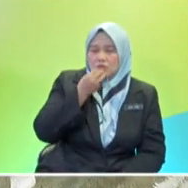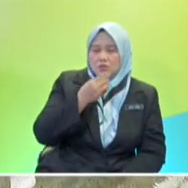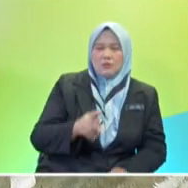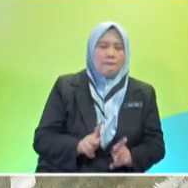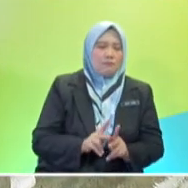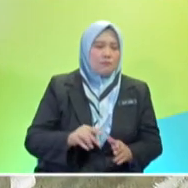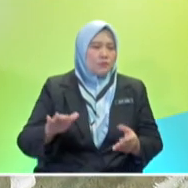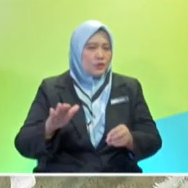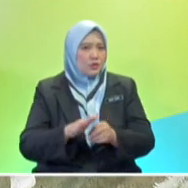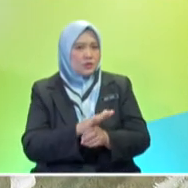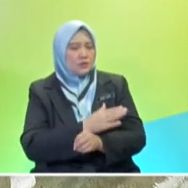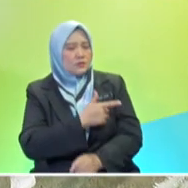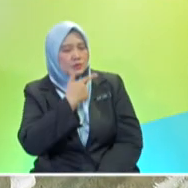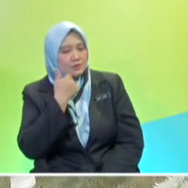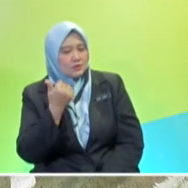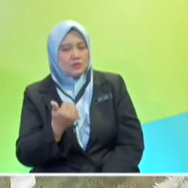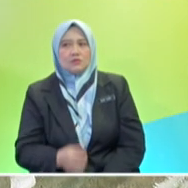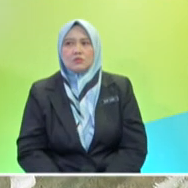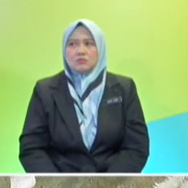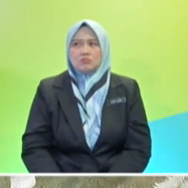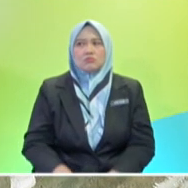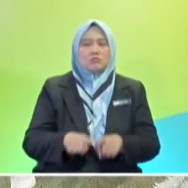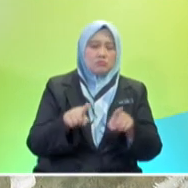selera. Namun kini,